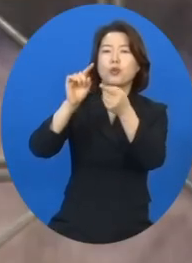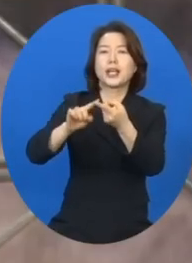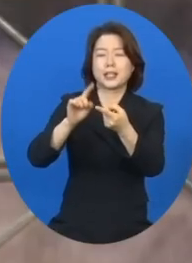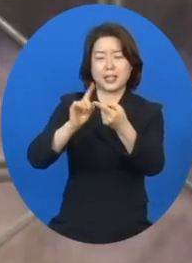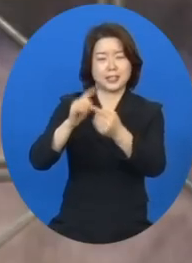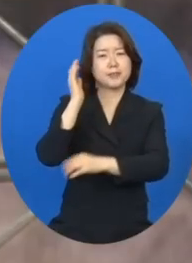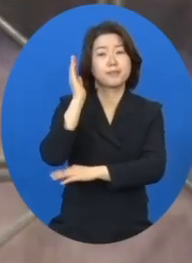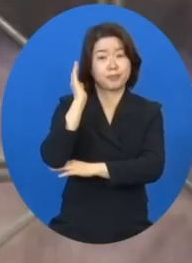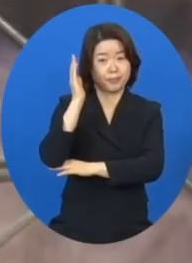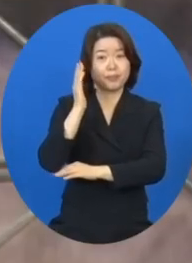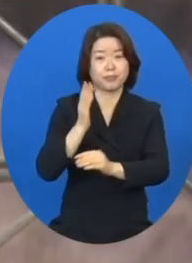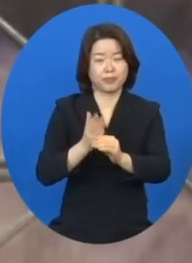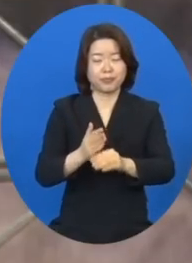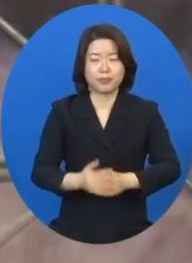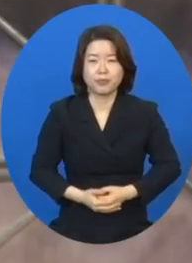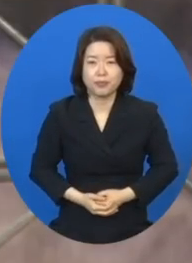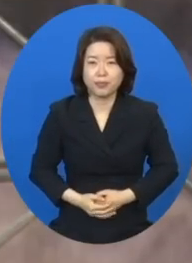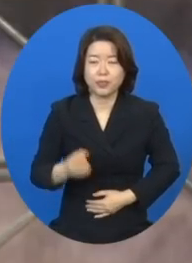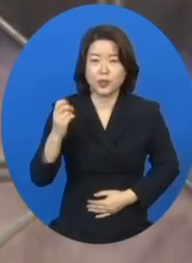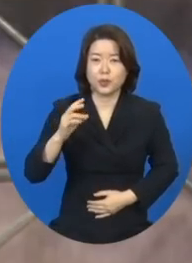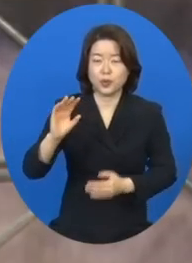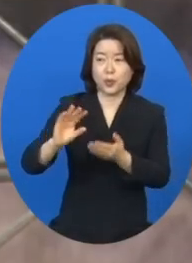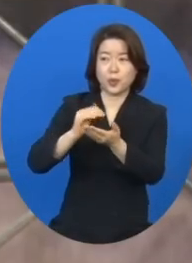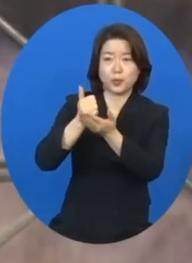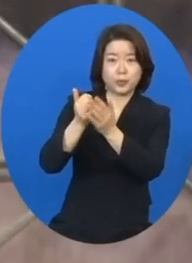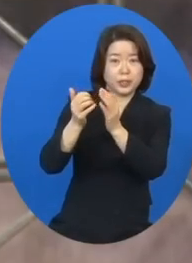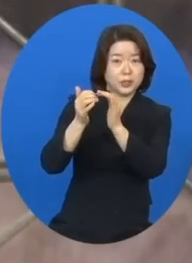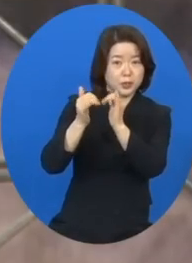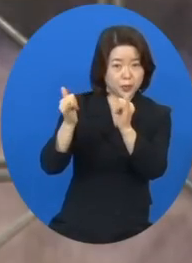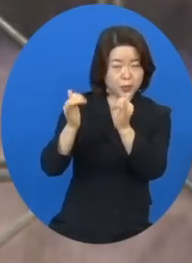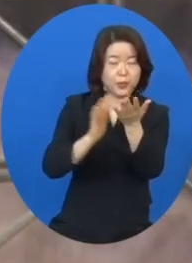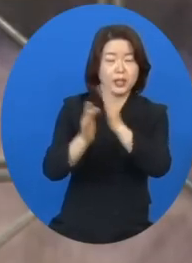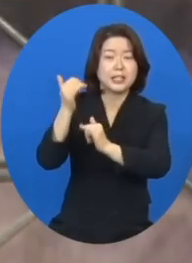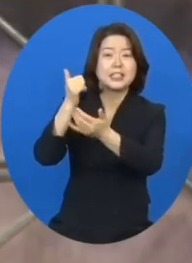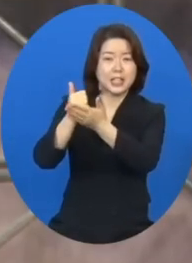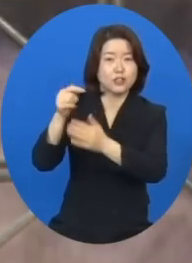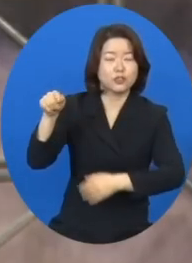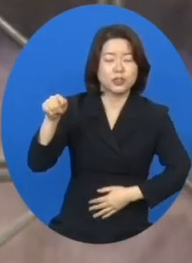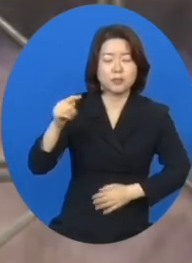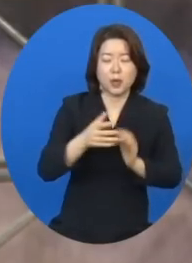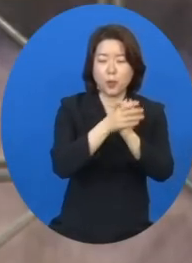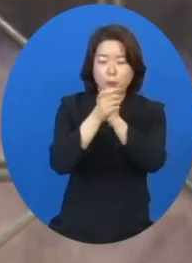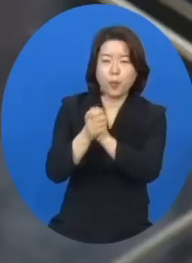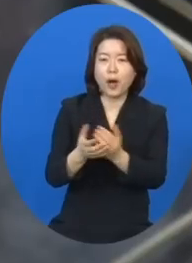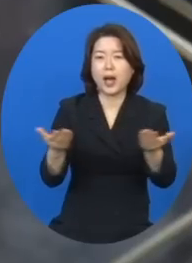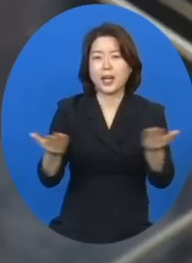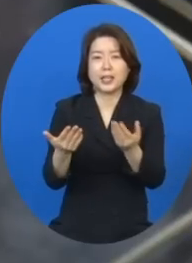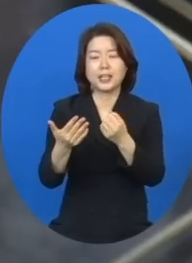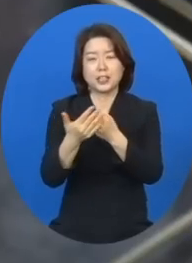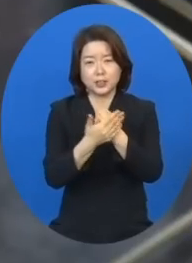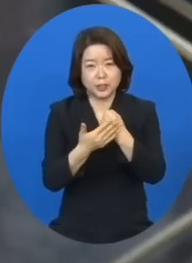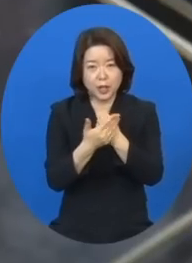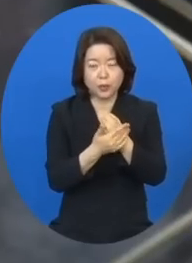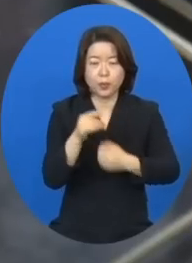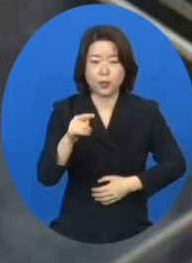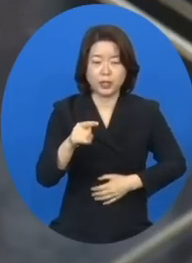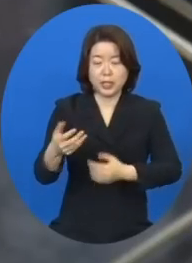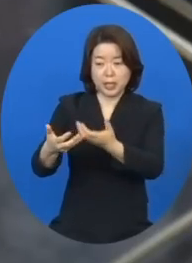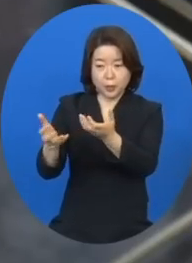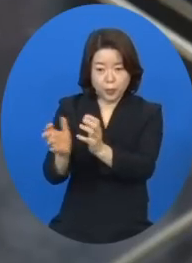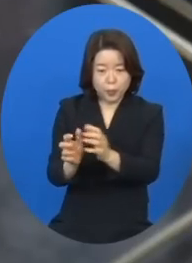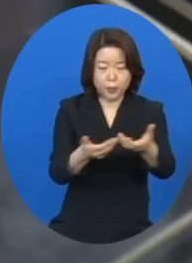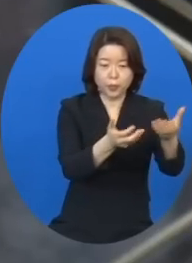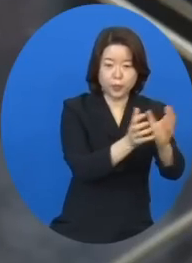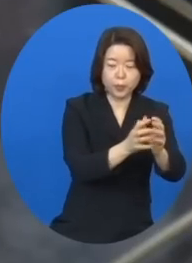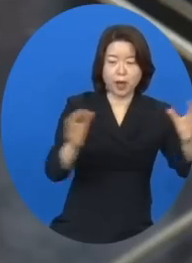있어요. 더불어 그리스도 예수님의 화해의 사역으로 말미암아 이 두 그룹이 하나가